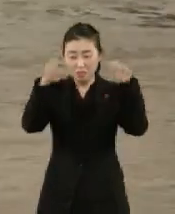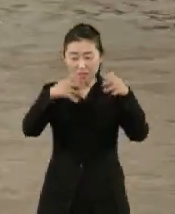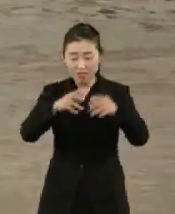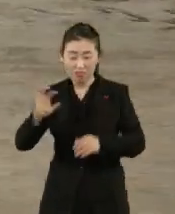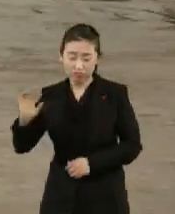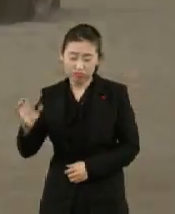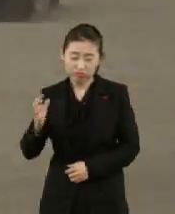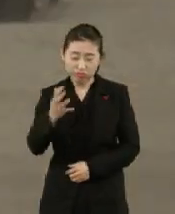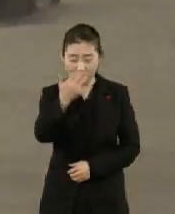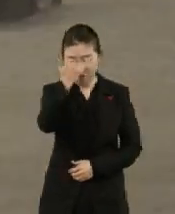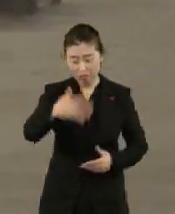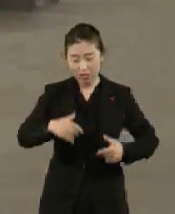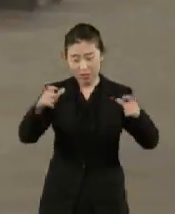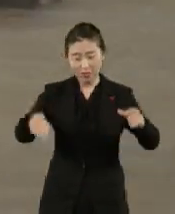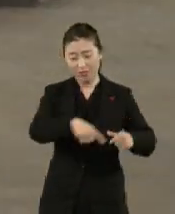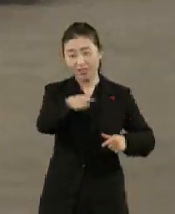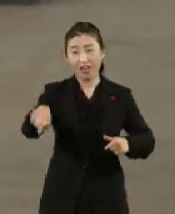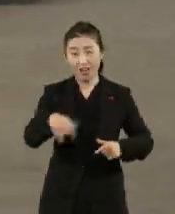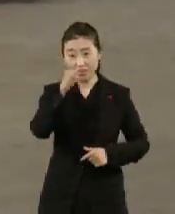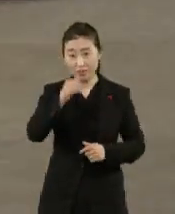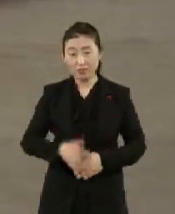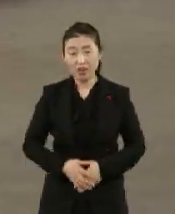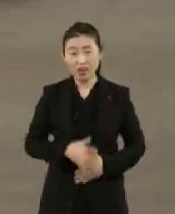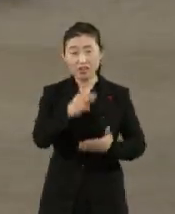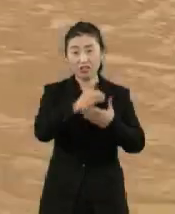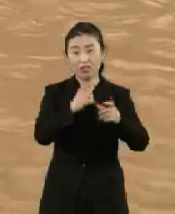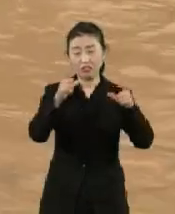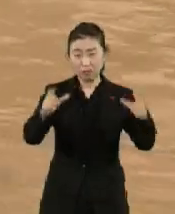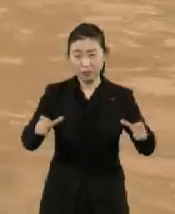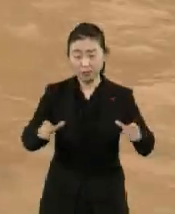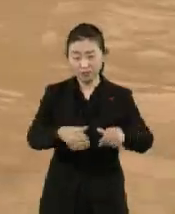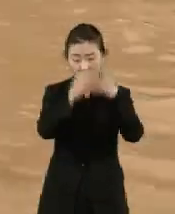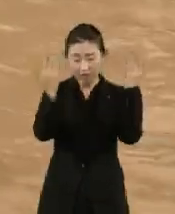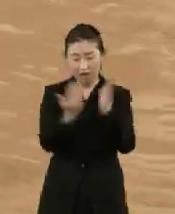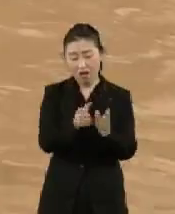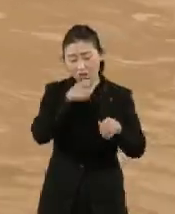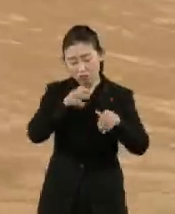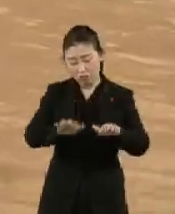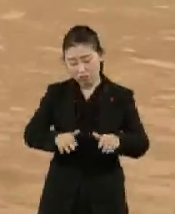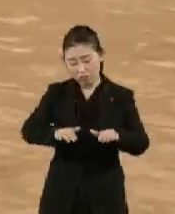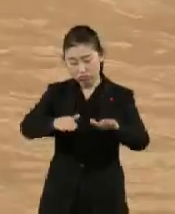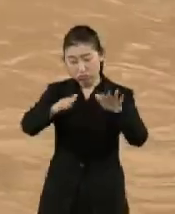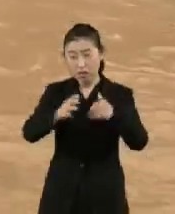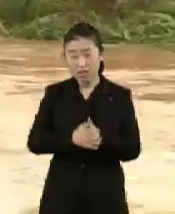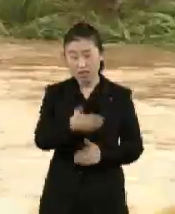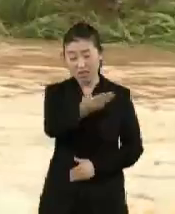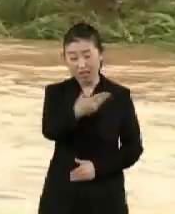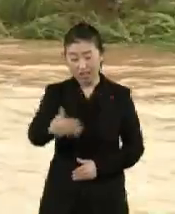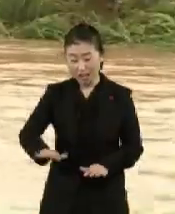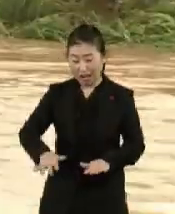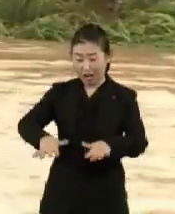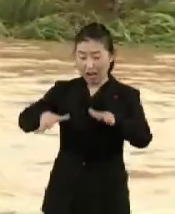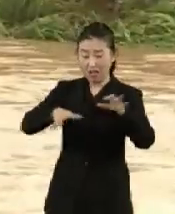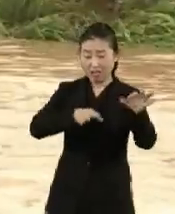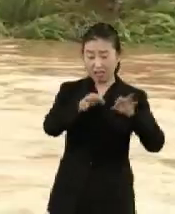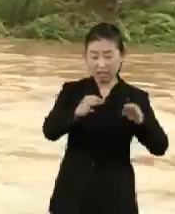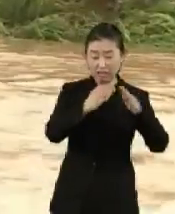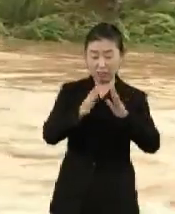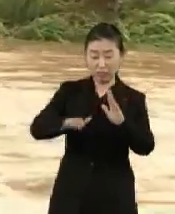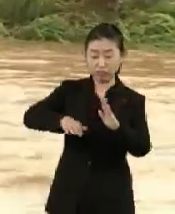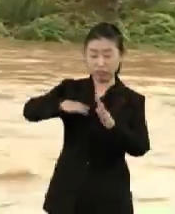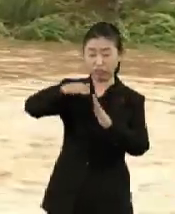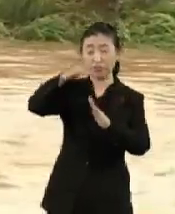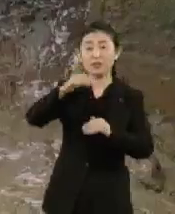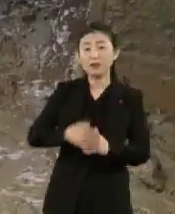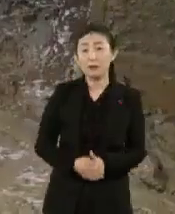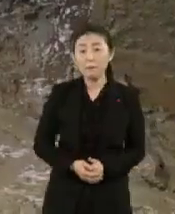집중호우는 충남 북부권을 강타했습니다. 천안 중심가가 완전히 물에 잠겼고 하천이 범람해 상가와 주택가를